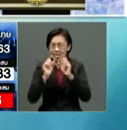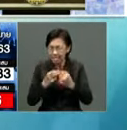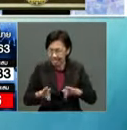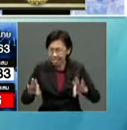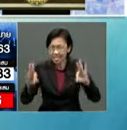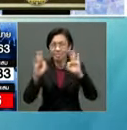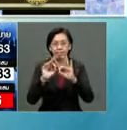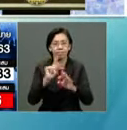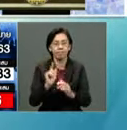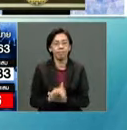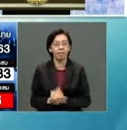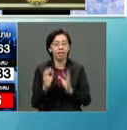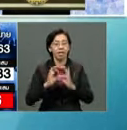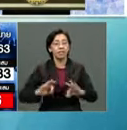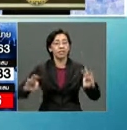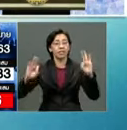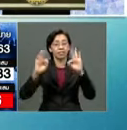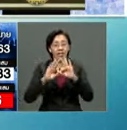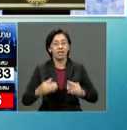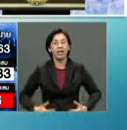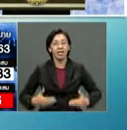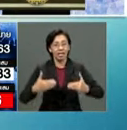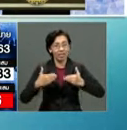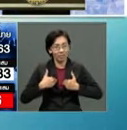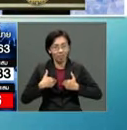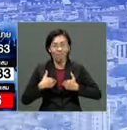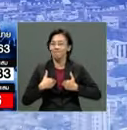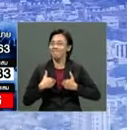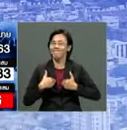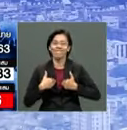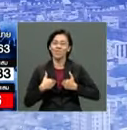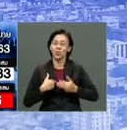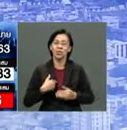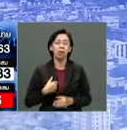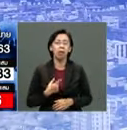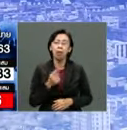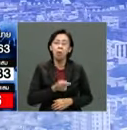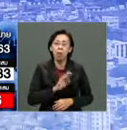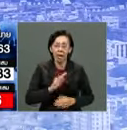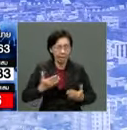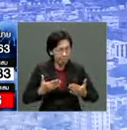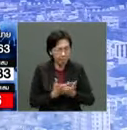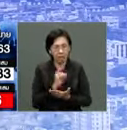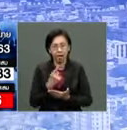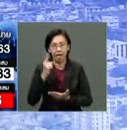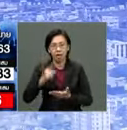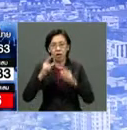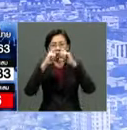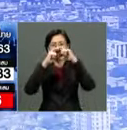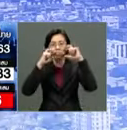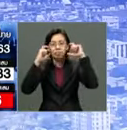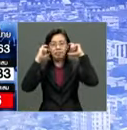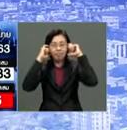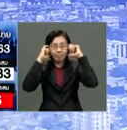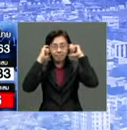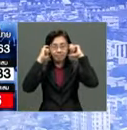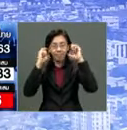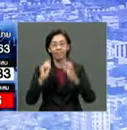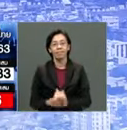คำว่าแต่คือต้องอยู่ในชีวิตวิถีใหม่หรือ New Normal ก็คือเราจะต้องมีหน้ากากตลอดเวลานะครับ